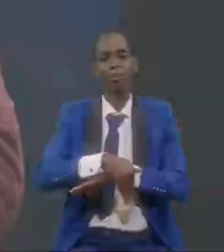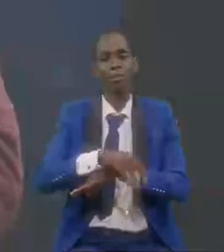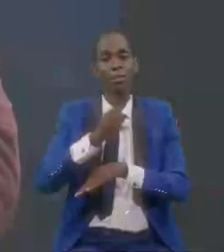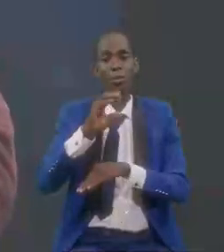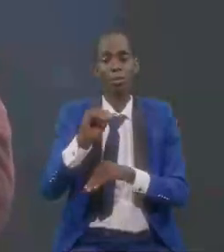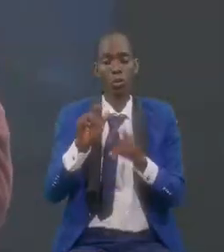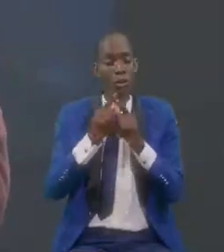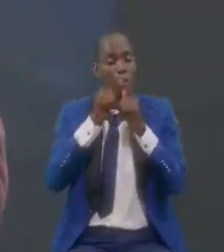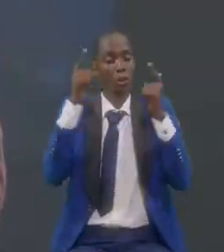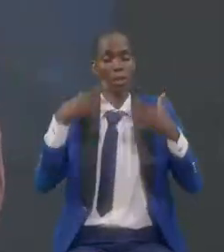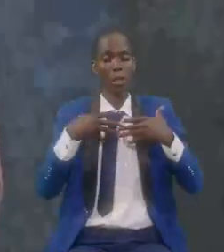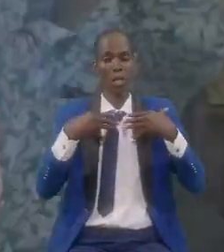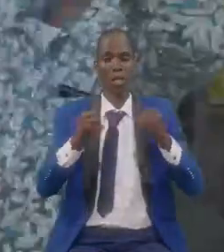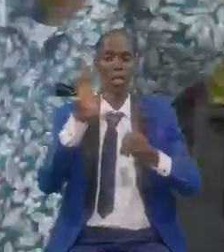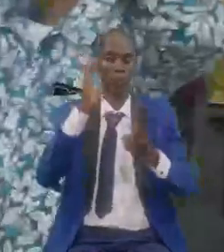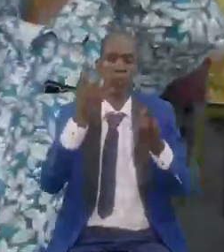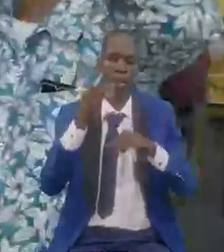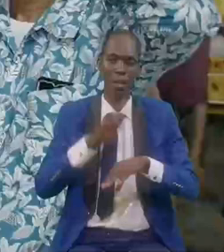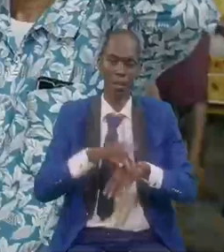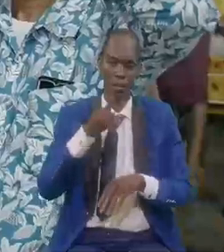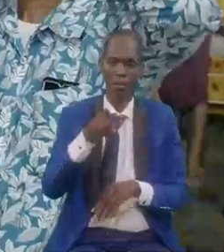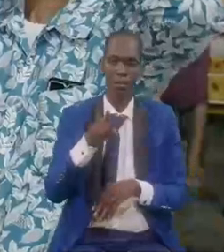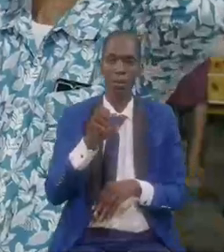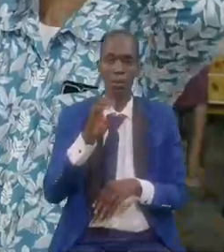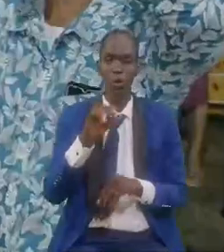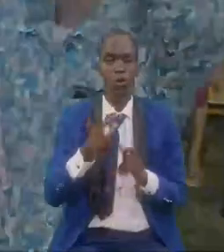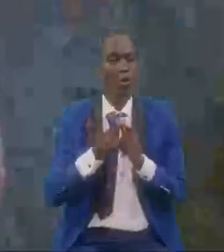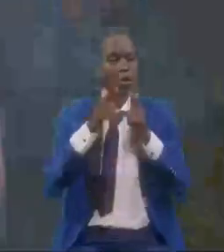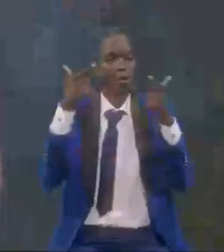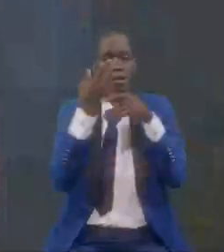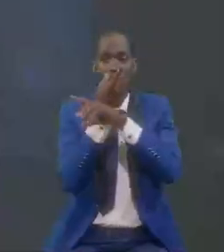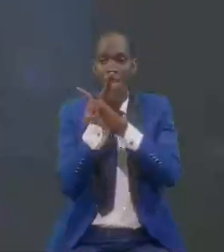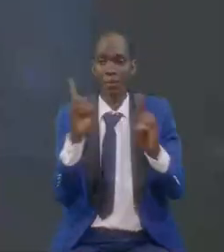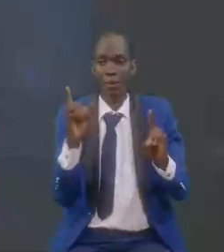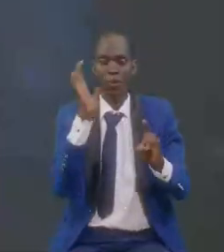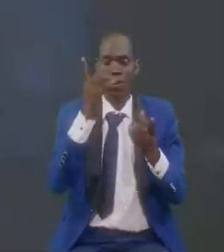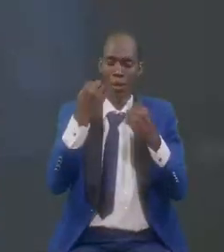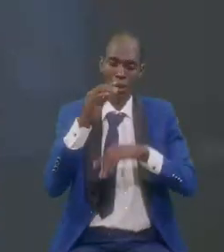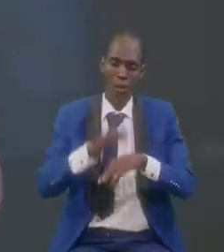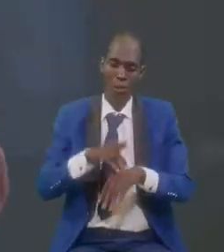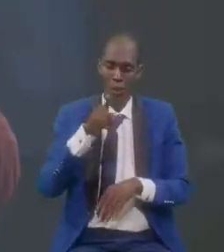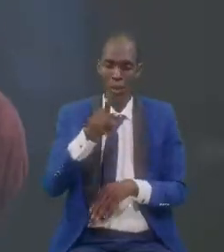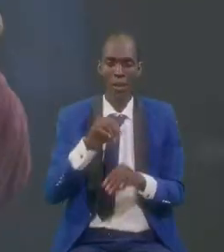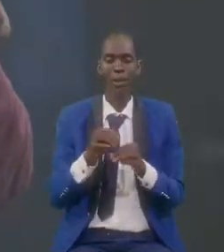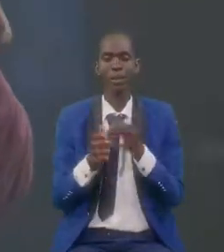Une si grande guérison viendra sur toi. Une si grande délivrance viendra sur toi.